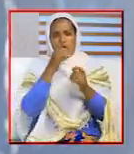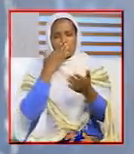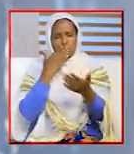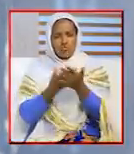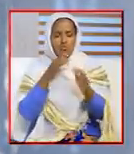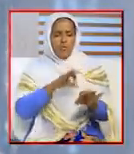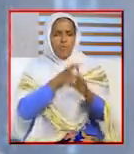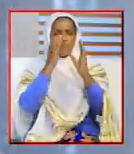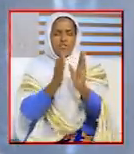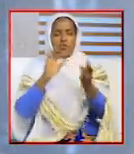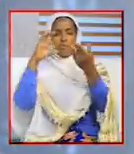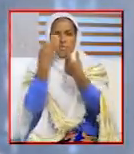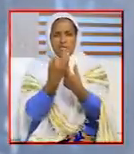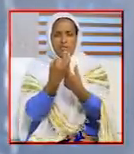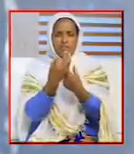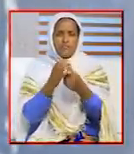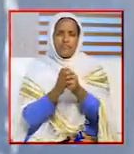አንድ ጥሩ መንፈሳዊ ቤተሰቦች